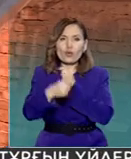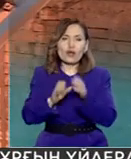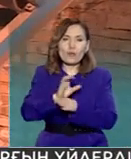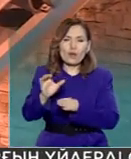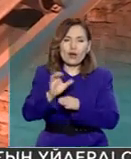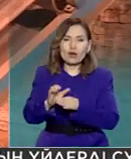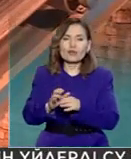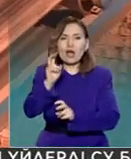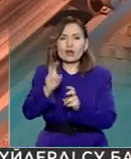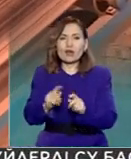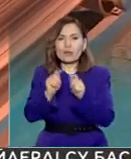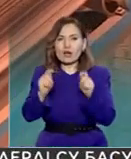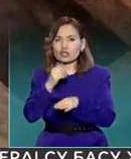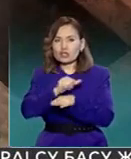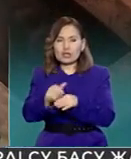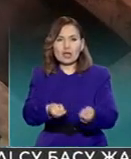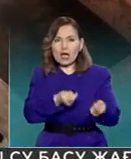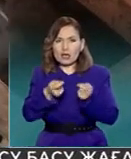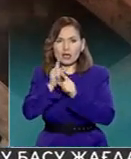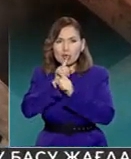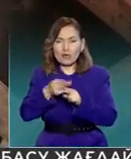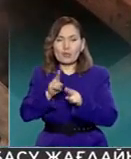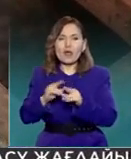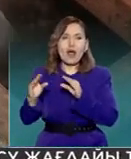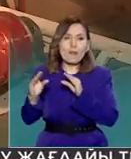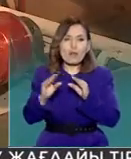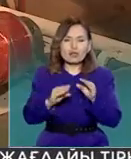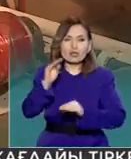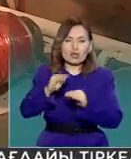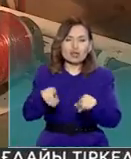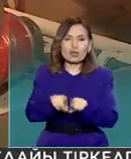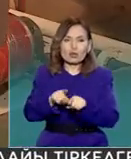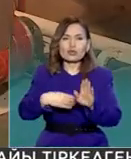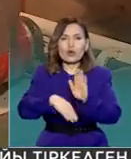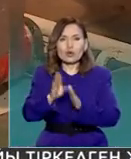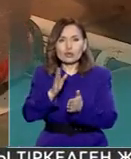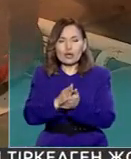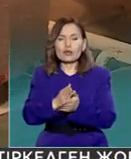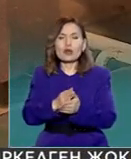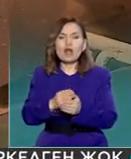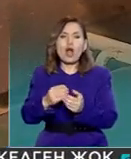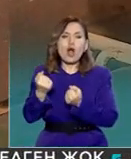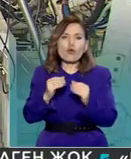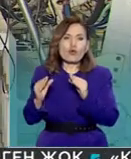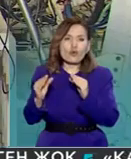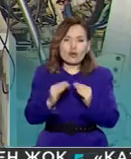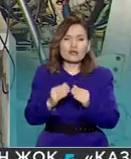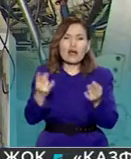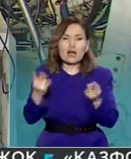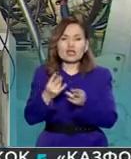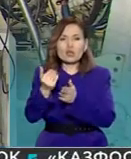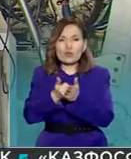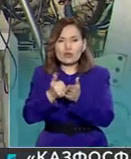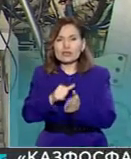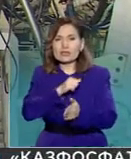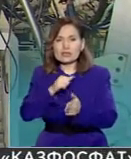шеттен тасудың қажеті болмайды. Машина жасау саласына қатысты да оң өзгеріс. Көліктерге қажет бөлшектердің біразы өзімізде жасалмақ.